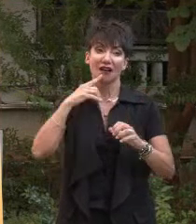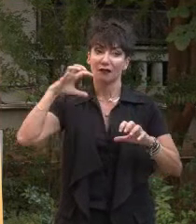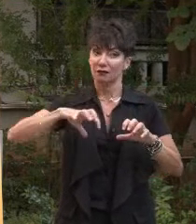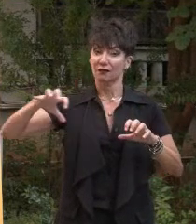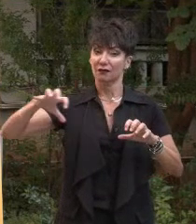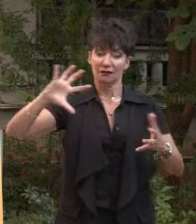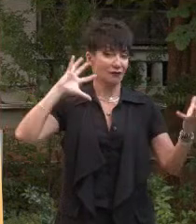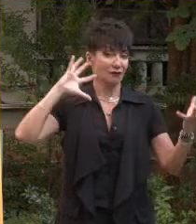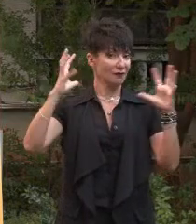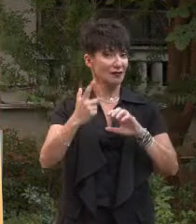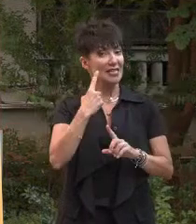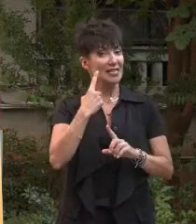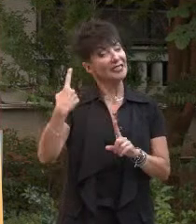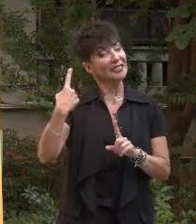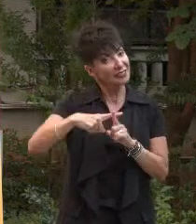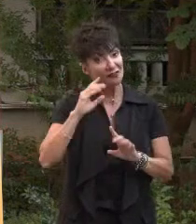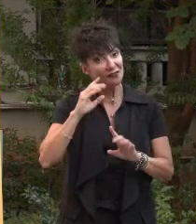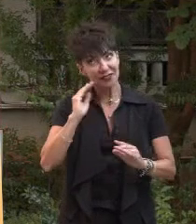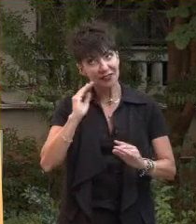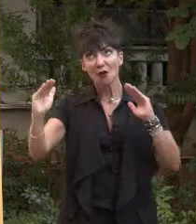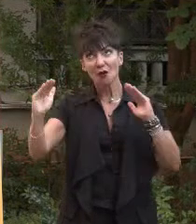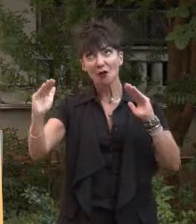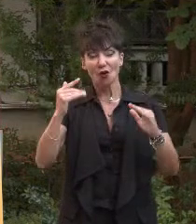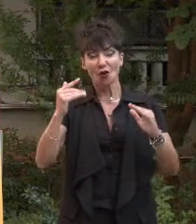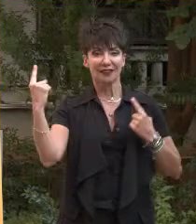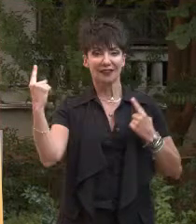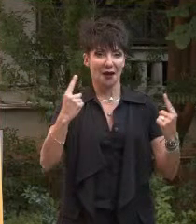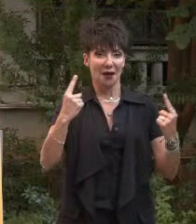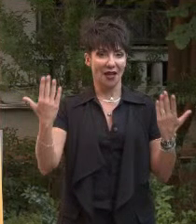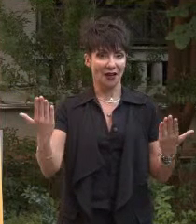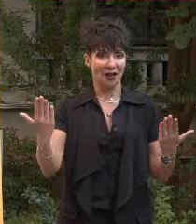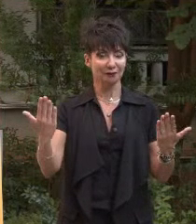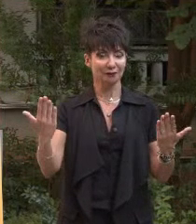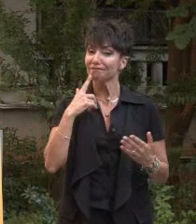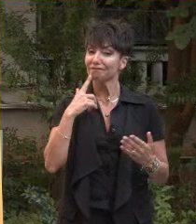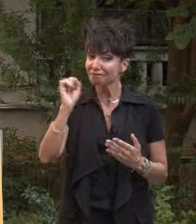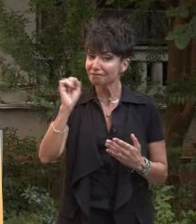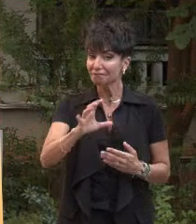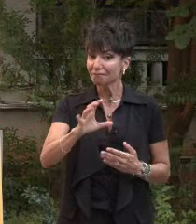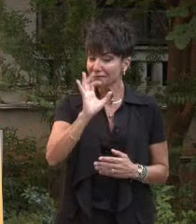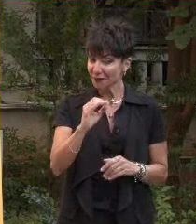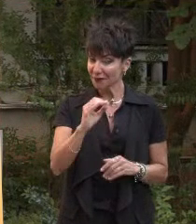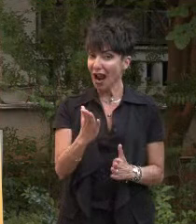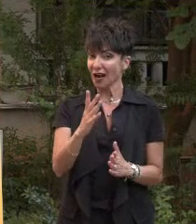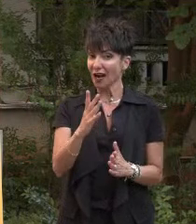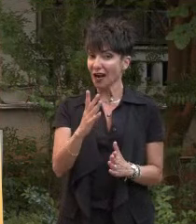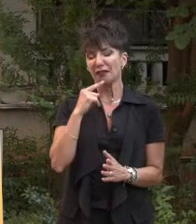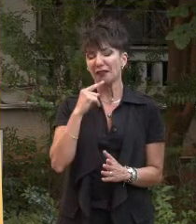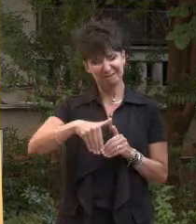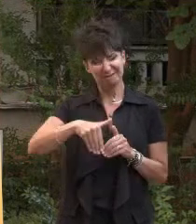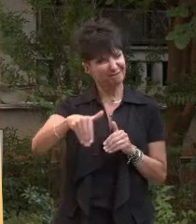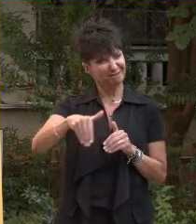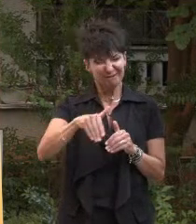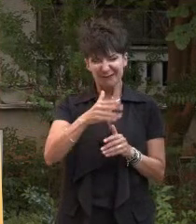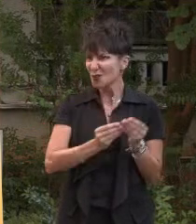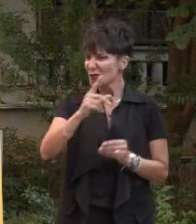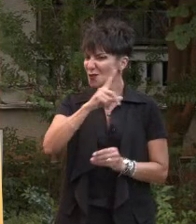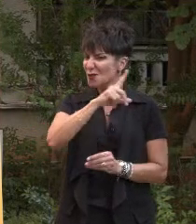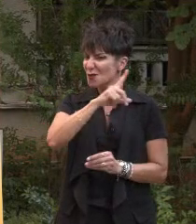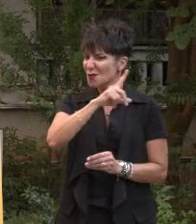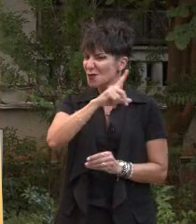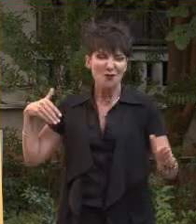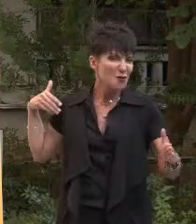χωρών και η προστασία του περιβάλλοντος. Είναι αλήθεια ότι οι μέρες και οι εποχές που ζούμε είναι πολύ δύσκολες.